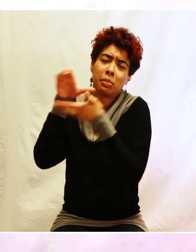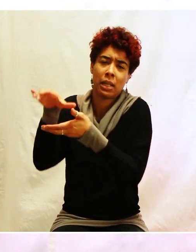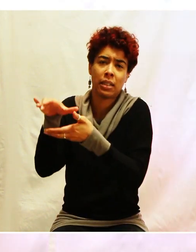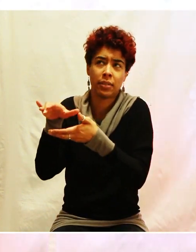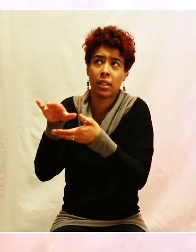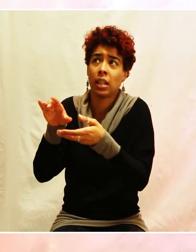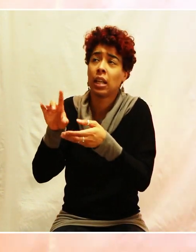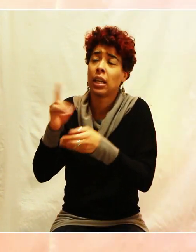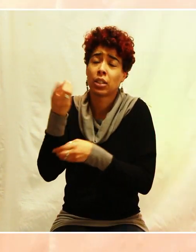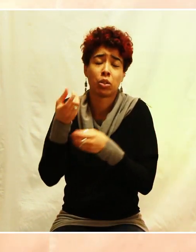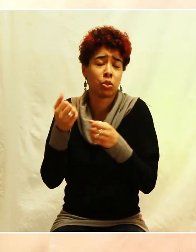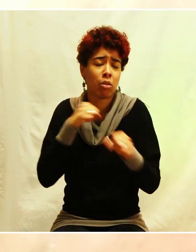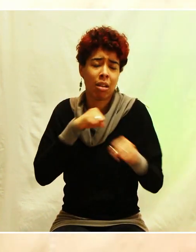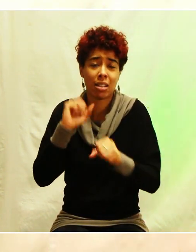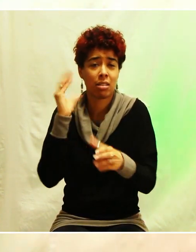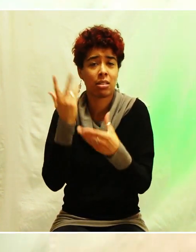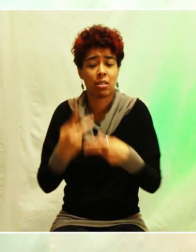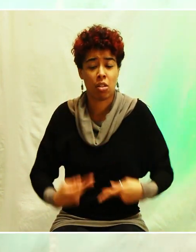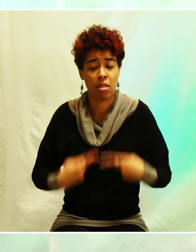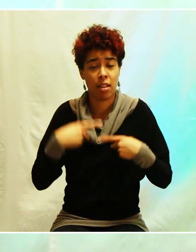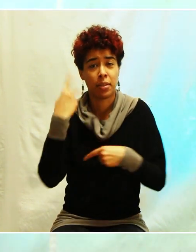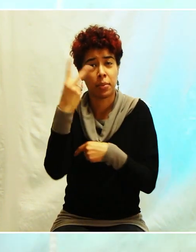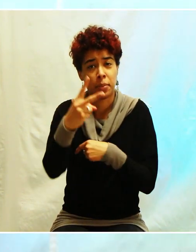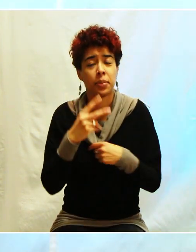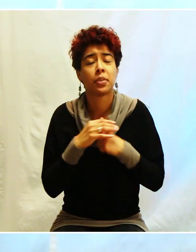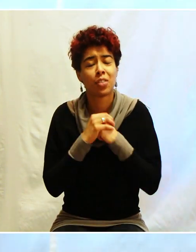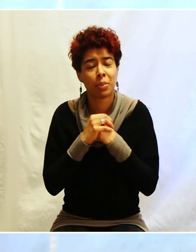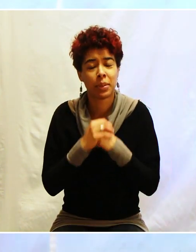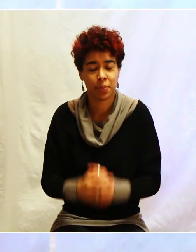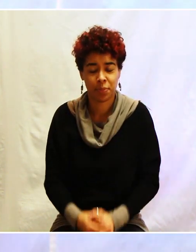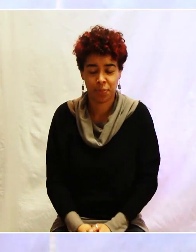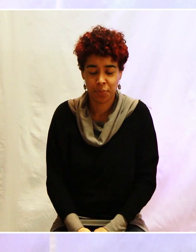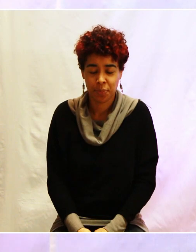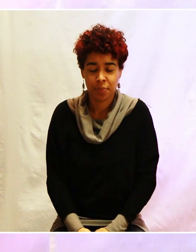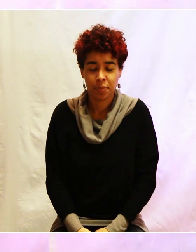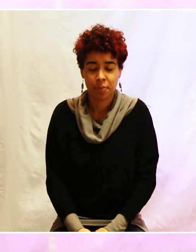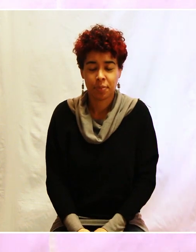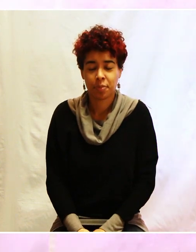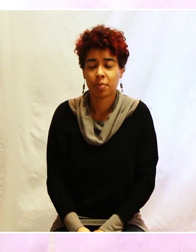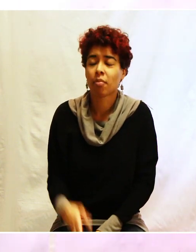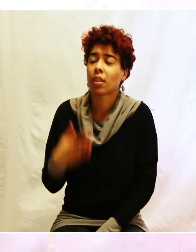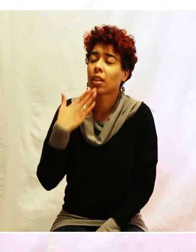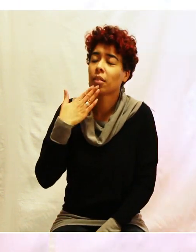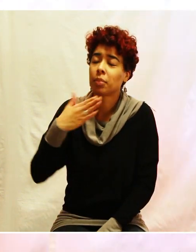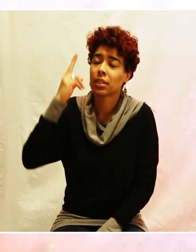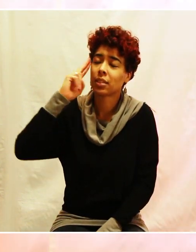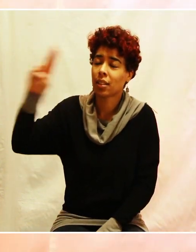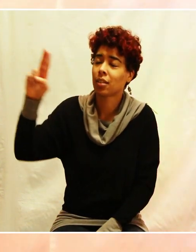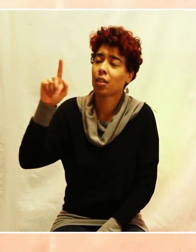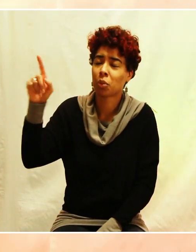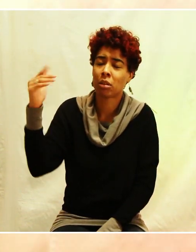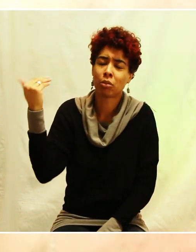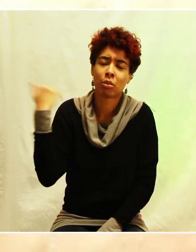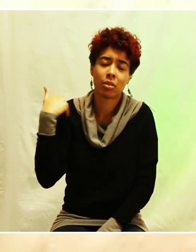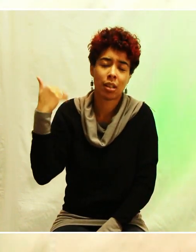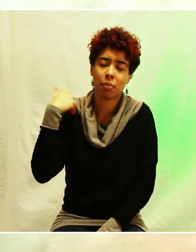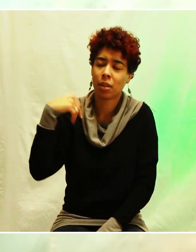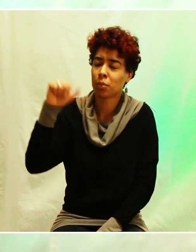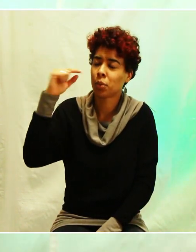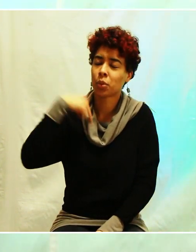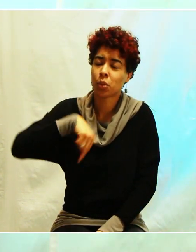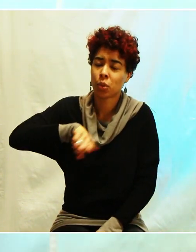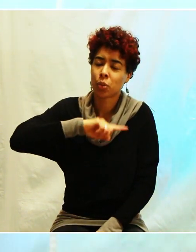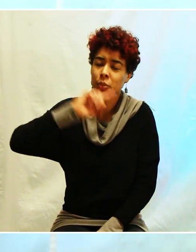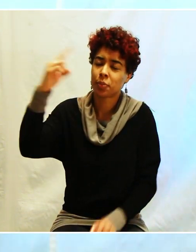Dieu puisse agir dans ta vie. Et je vais prier. Seigneur, merci pour ta parole, merci parce que tu nous appelles aujourd'hui à venir simplement dans ta